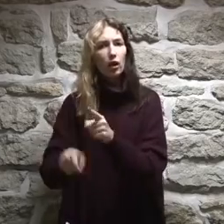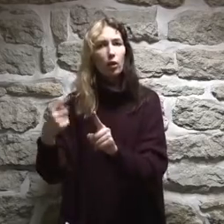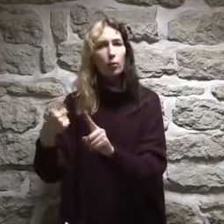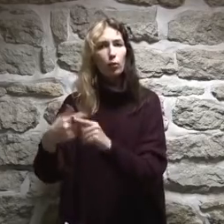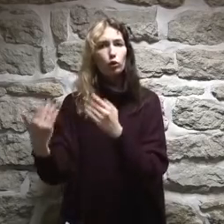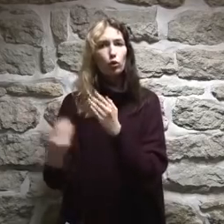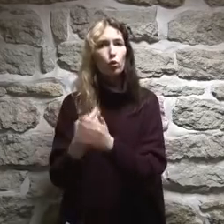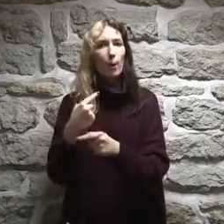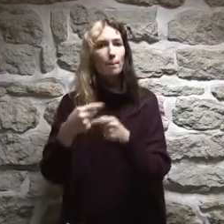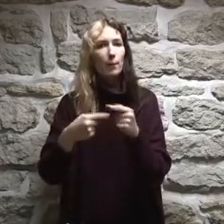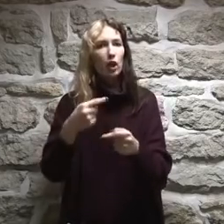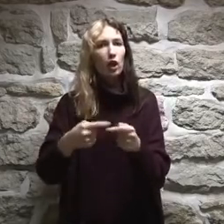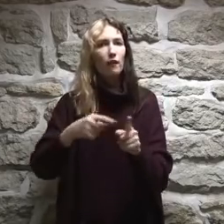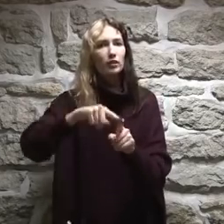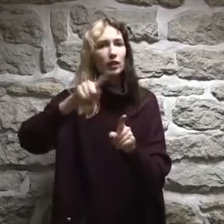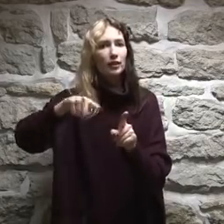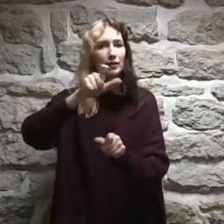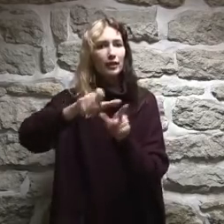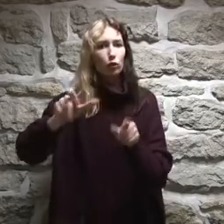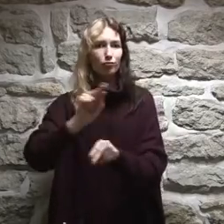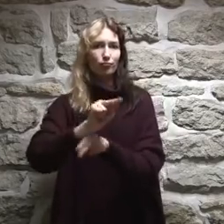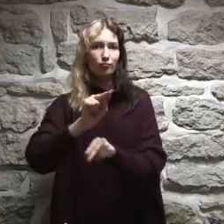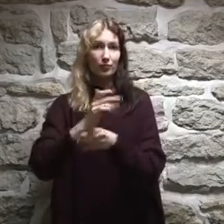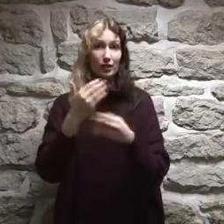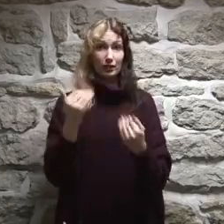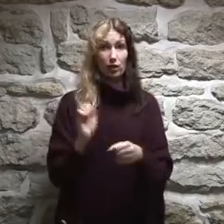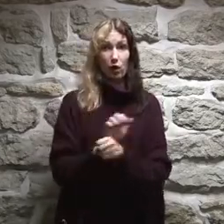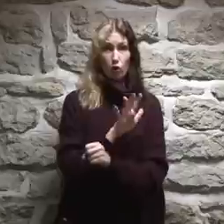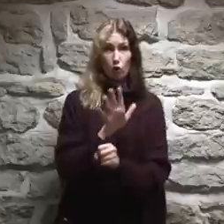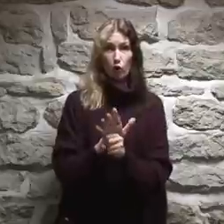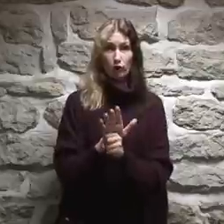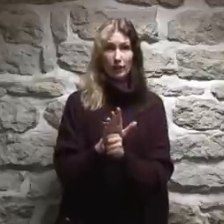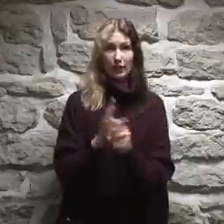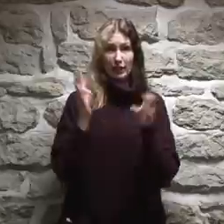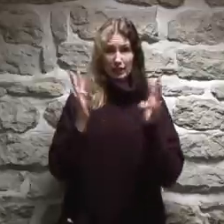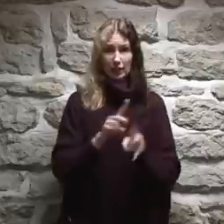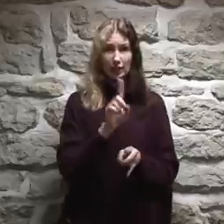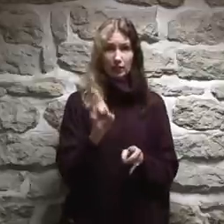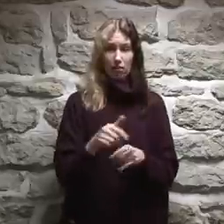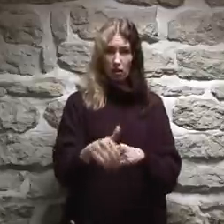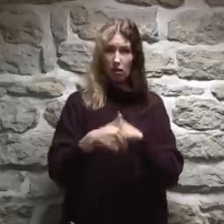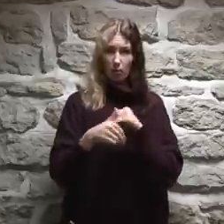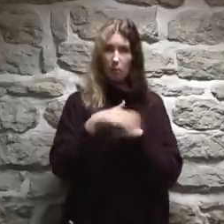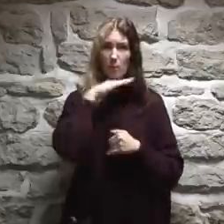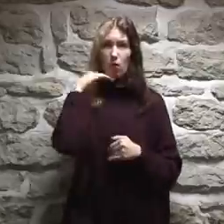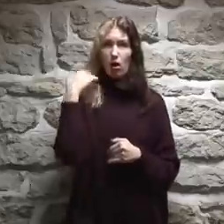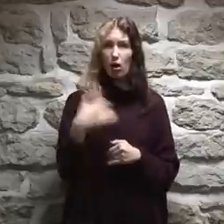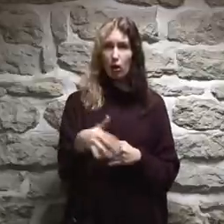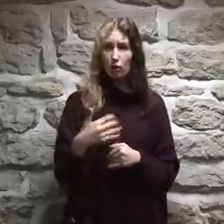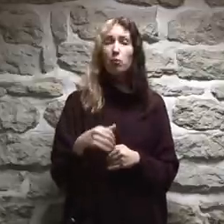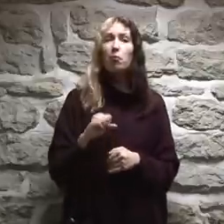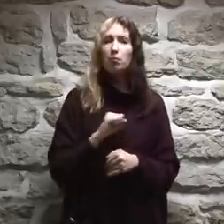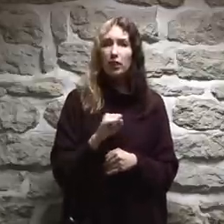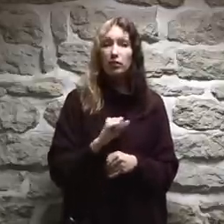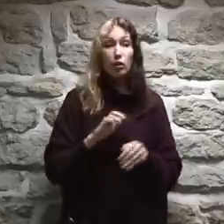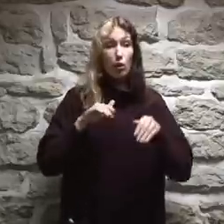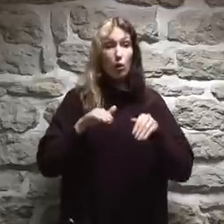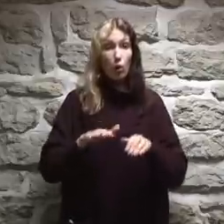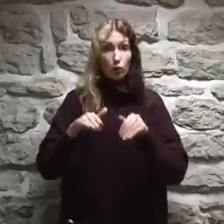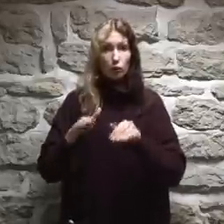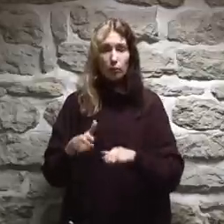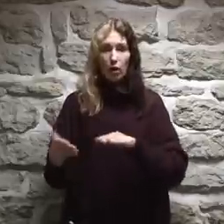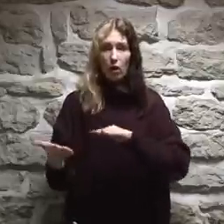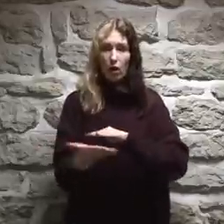põlvkonna statistikuid, kellest meil ka täna siin ka COVID-kriisis on olnud väga palju abi, et me oleme suuresti ju toetunud otsuseid tehes